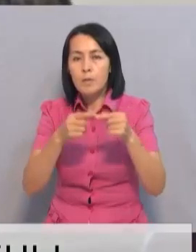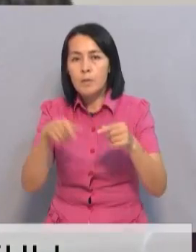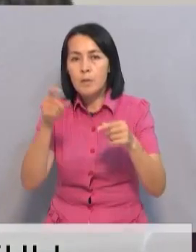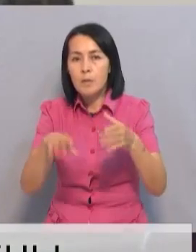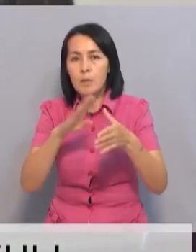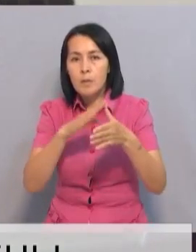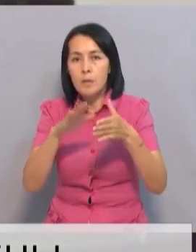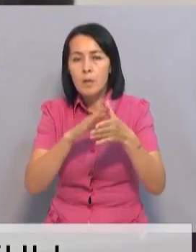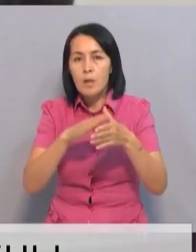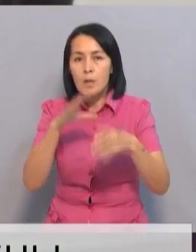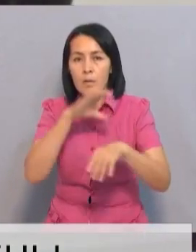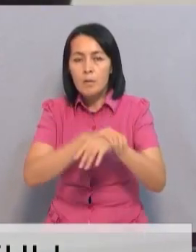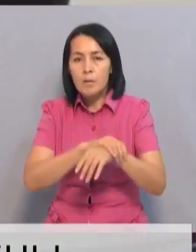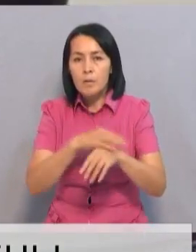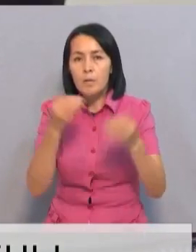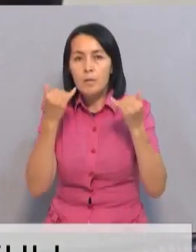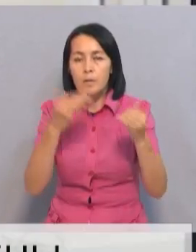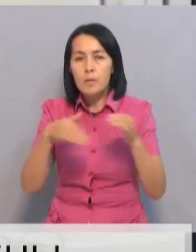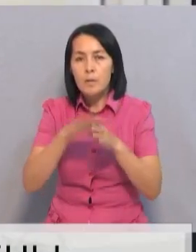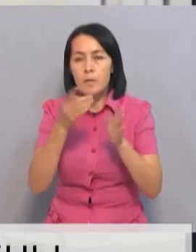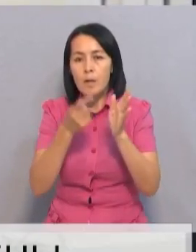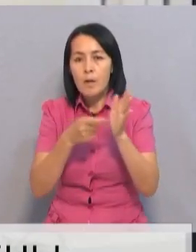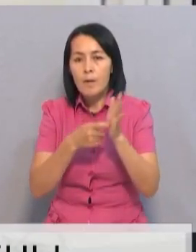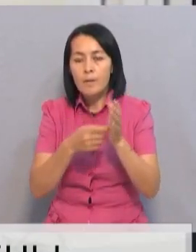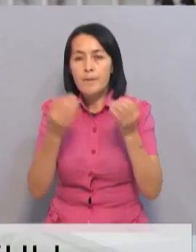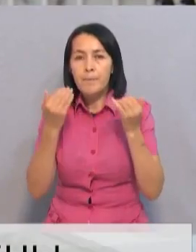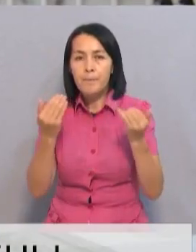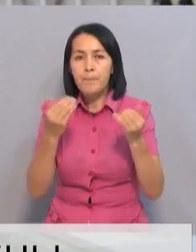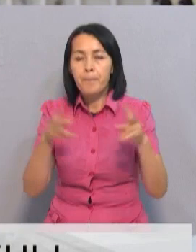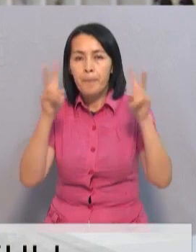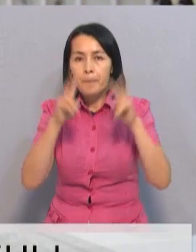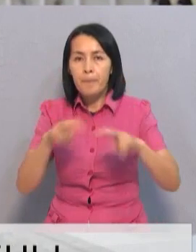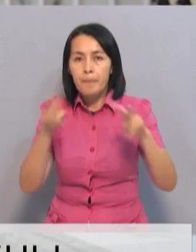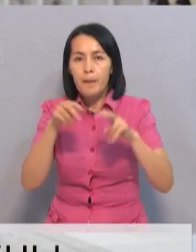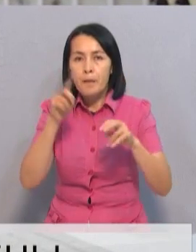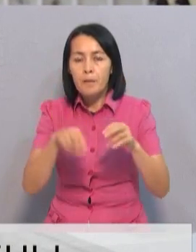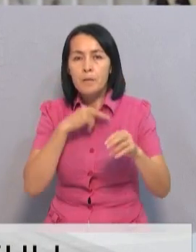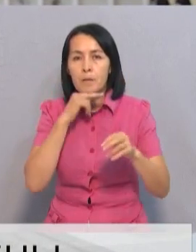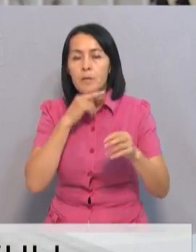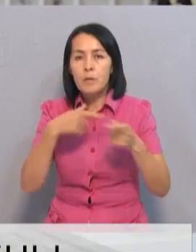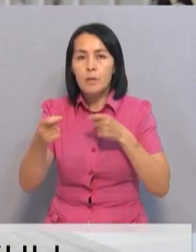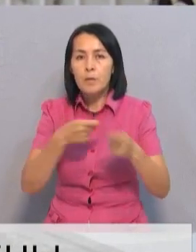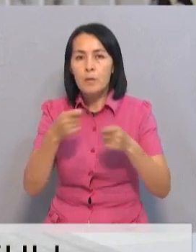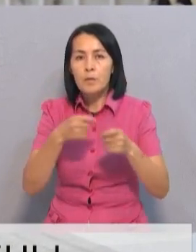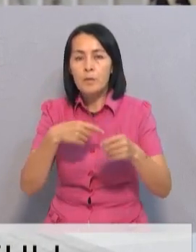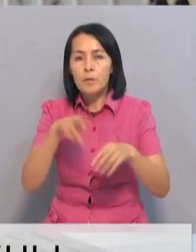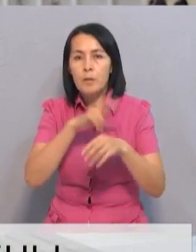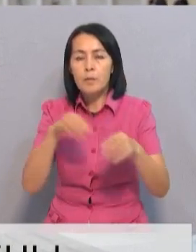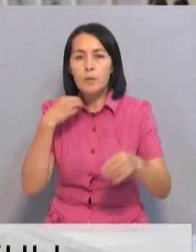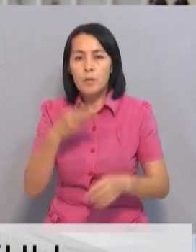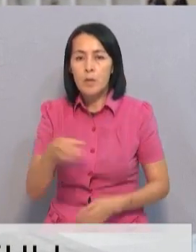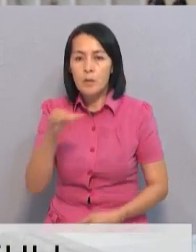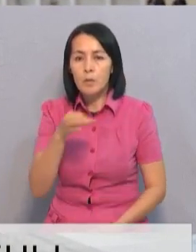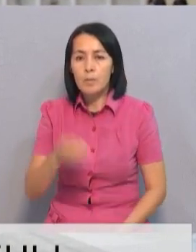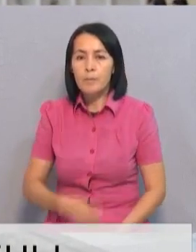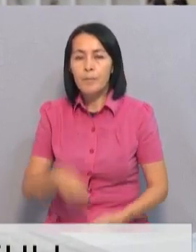личности и задержанию подозреваемых. Выясняются все обстоятельства произошедшего. Ход расследования находится на контроле руководства Департамента полиции Туркестанской